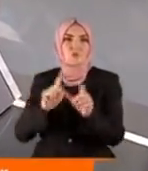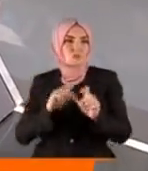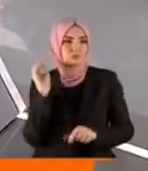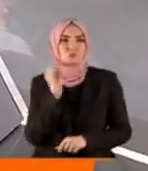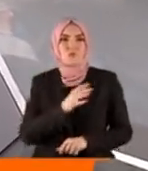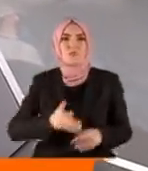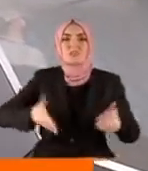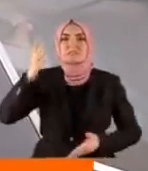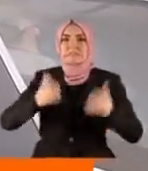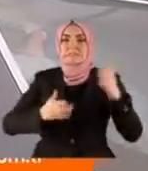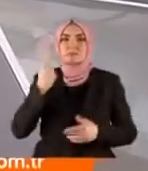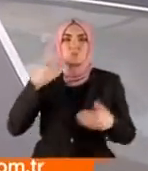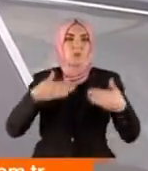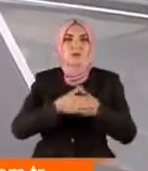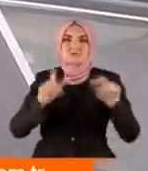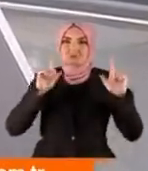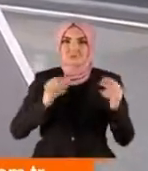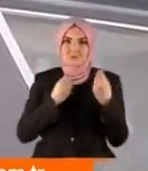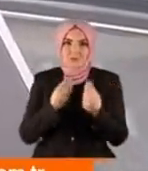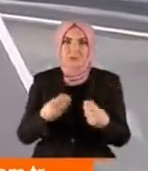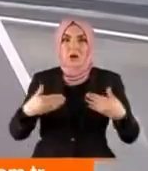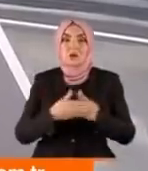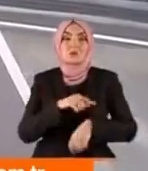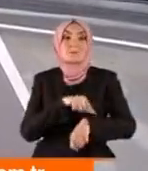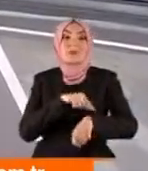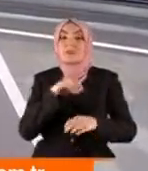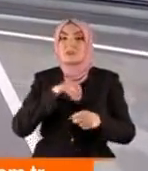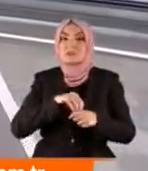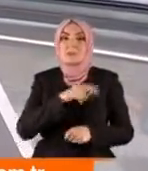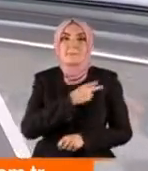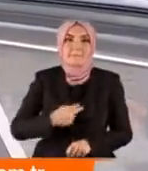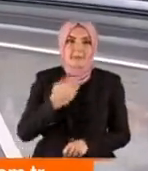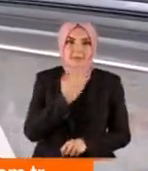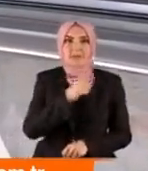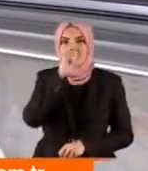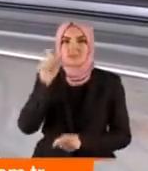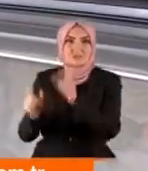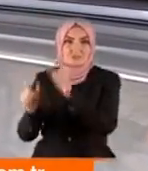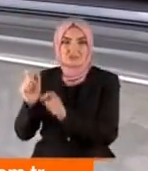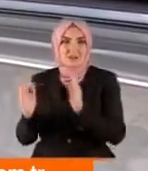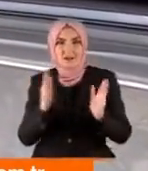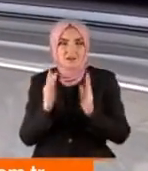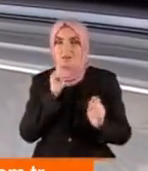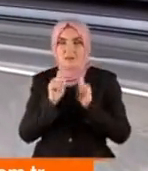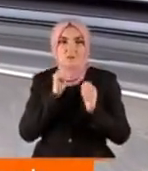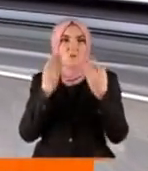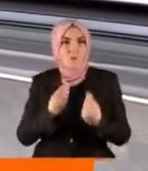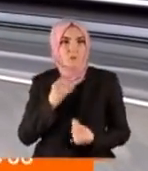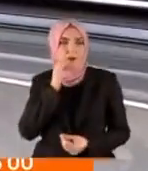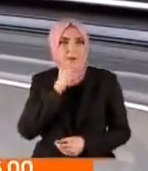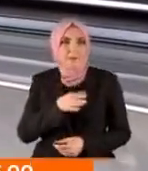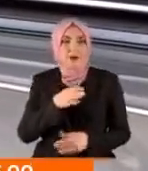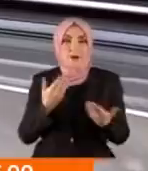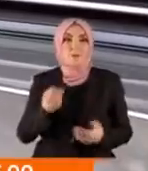ekranlarınıza taşımıştık ve akşam saatlerinde belediye ile işçiler arasında anlaşma sağlandığı haberini de Ama bugün belediyeden yapılan anlaşma